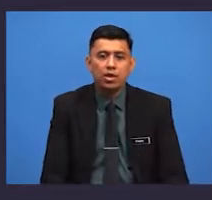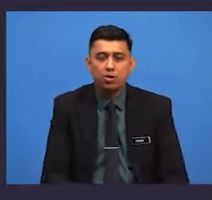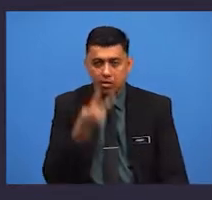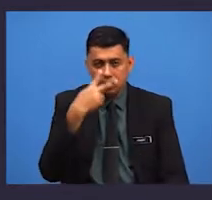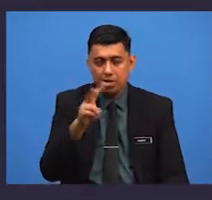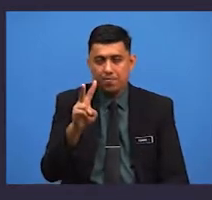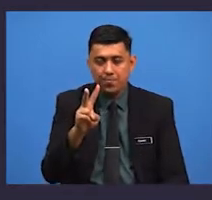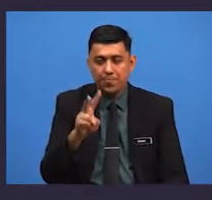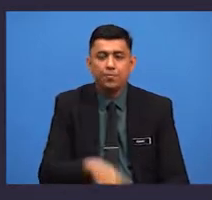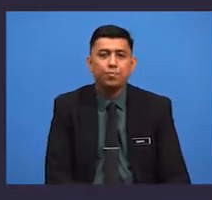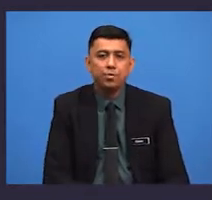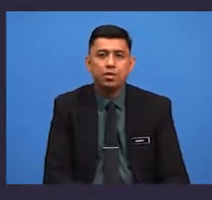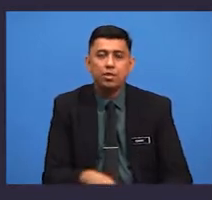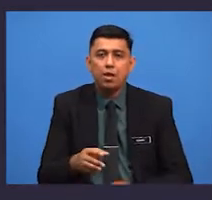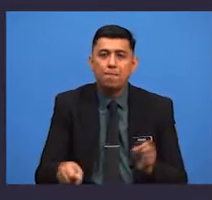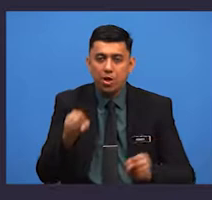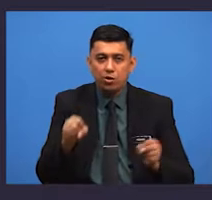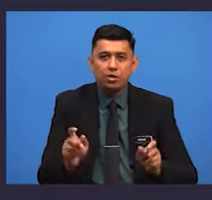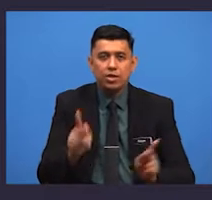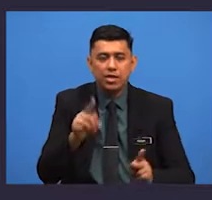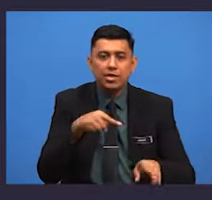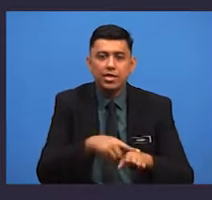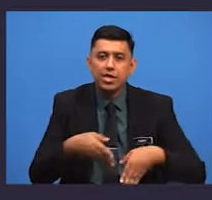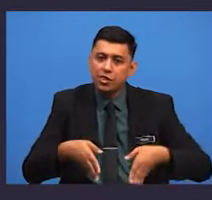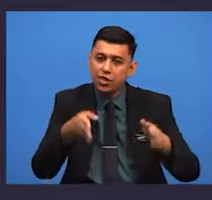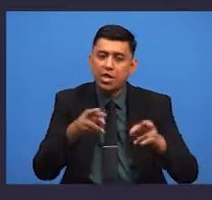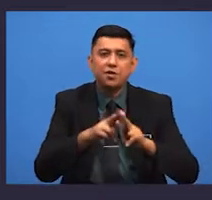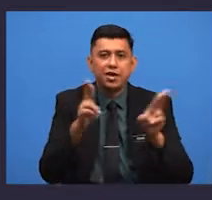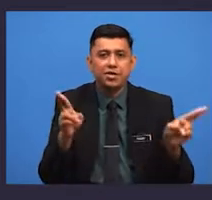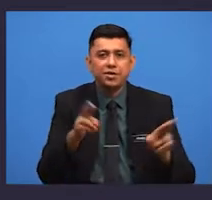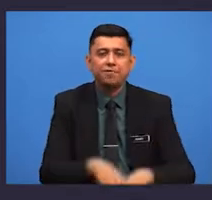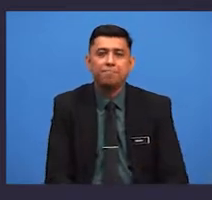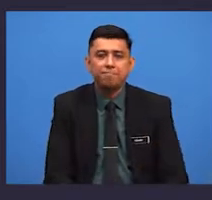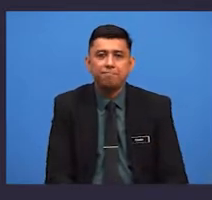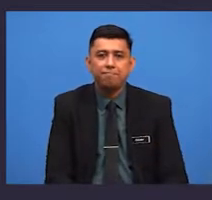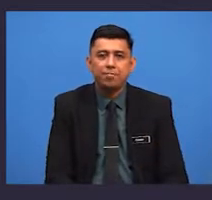menunjukkan paparan pernyataan pandu kereta di jalan raya.